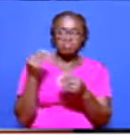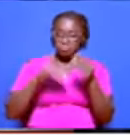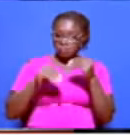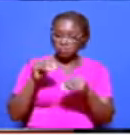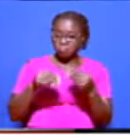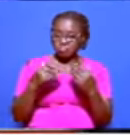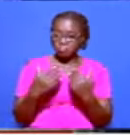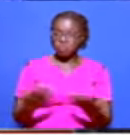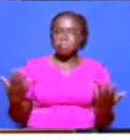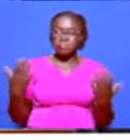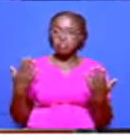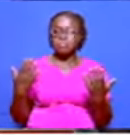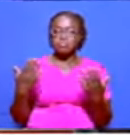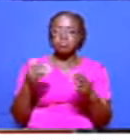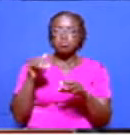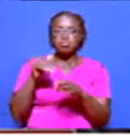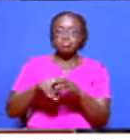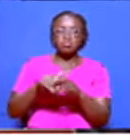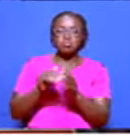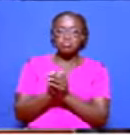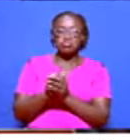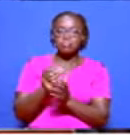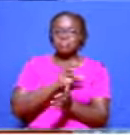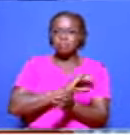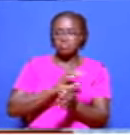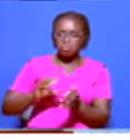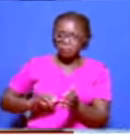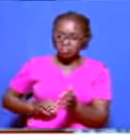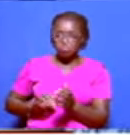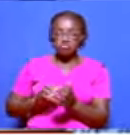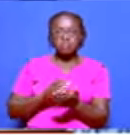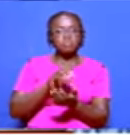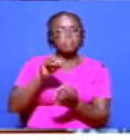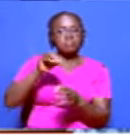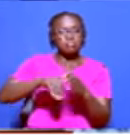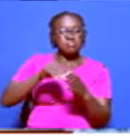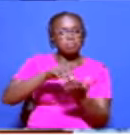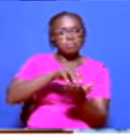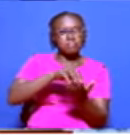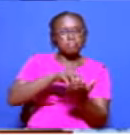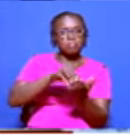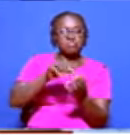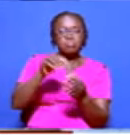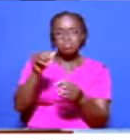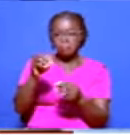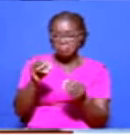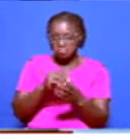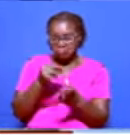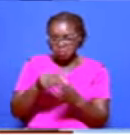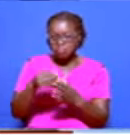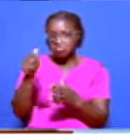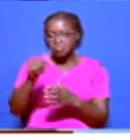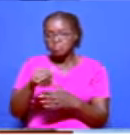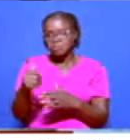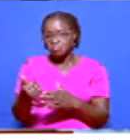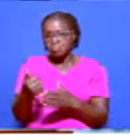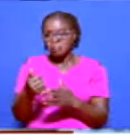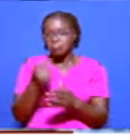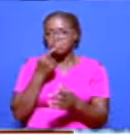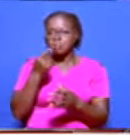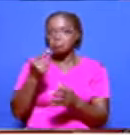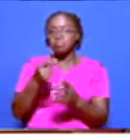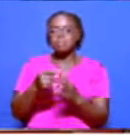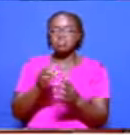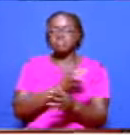katika afisi za tume, mabohari, vituo vya kupigia kura ama pahali pengine kwa maagizo ya tume hiyo. Kamchemenza,